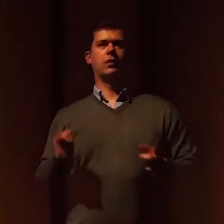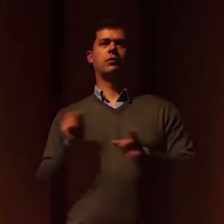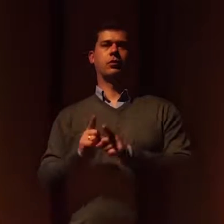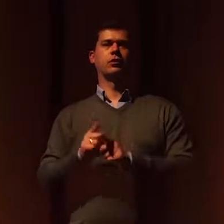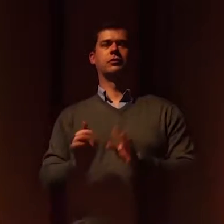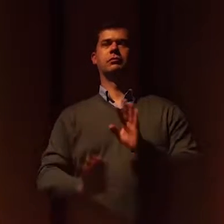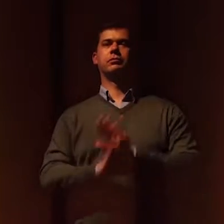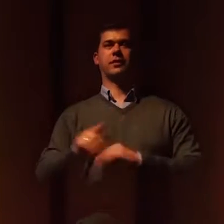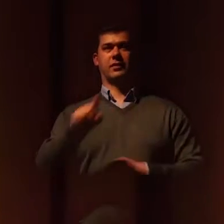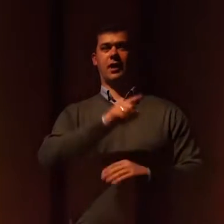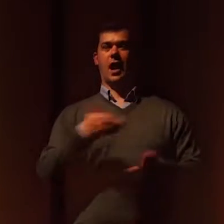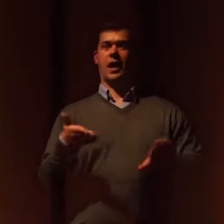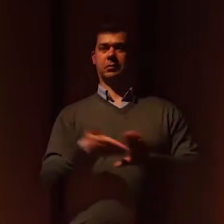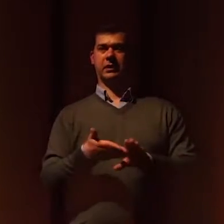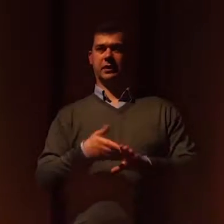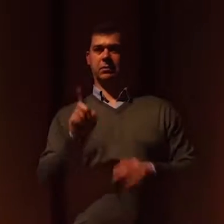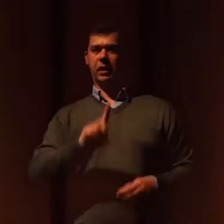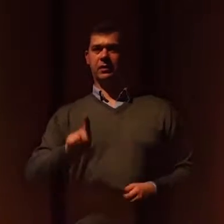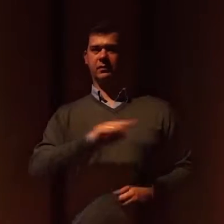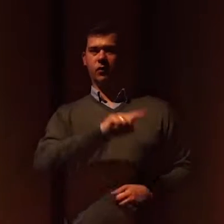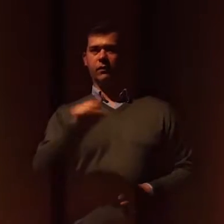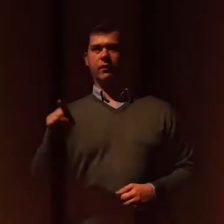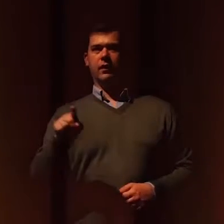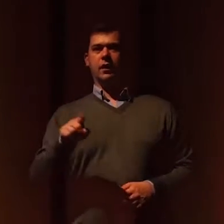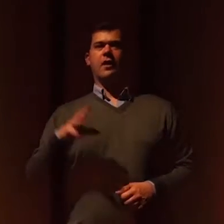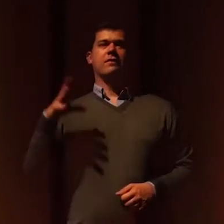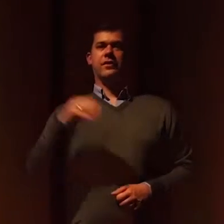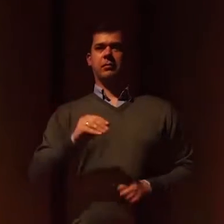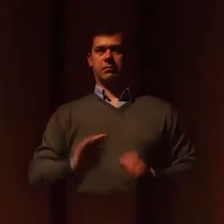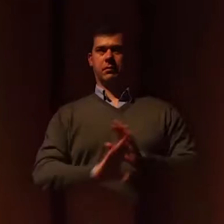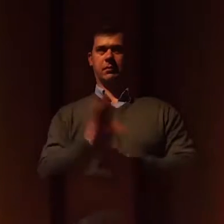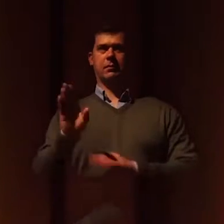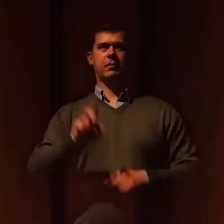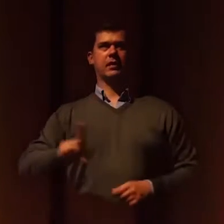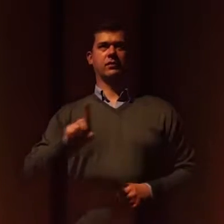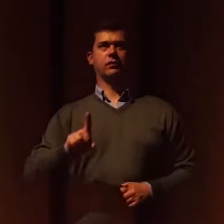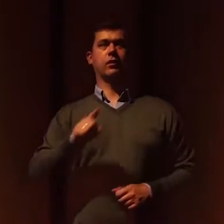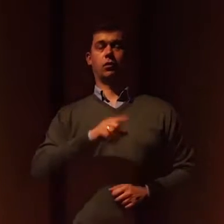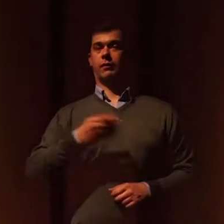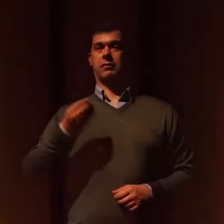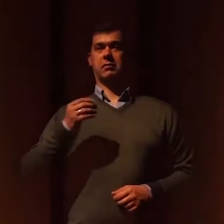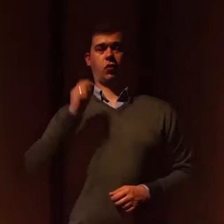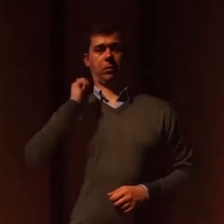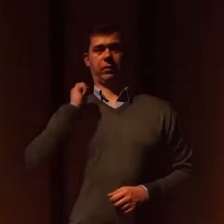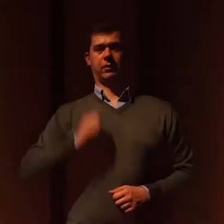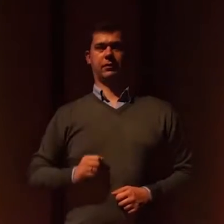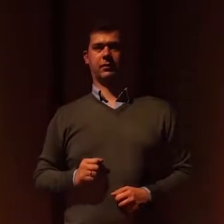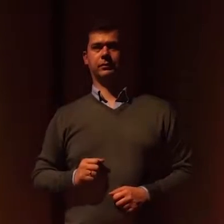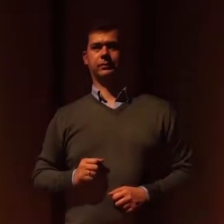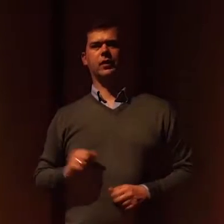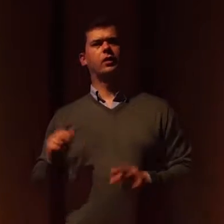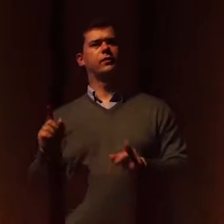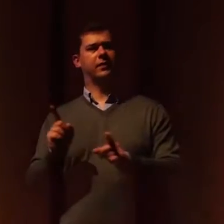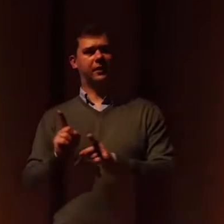przedstawiciele administracji wśród przedstawicieli administracji są jedyne kobiety na sali to